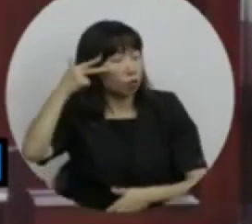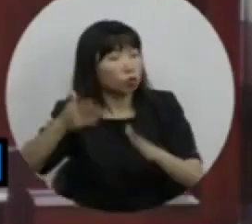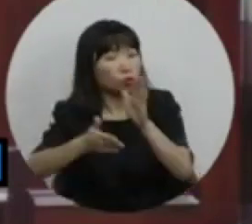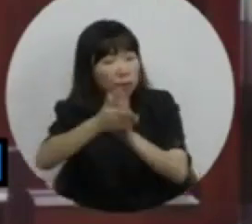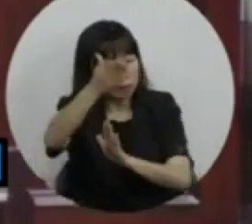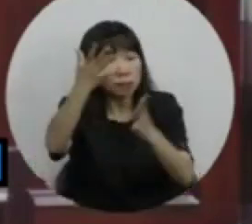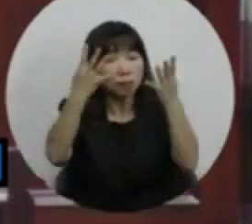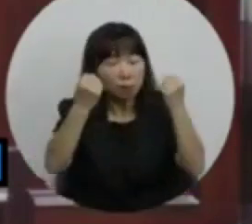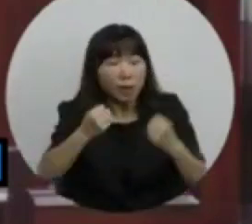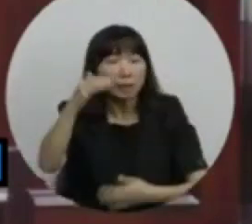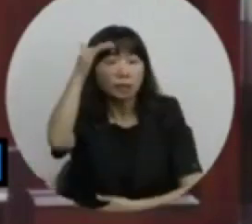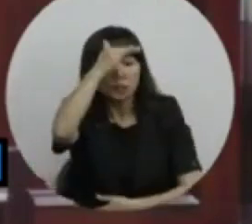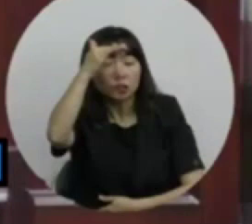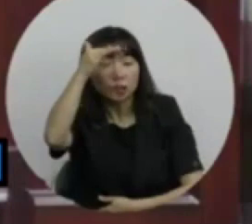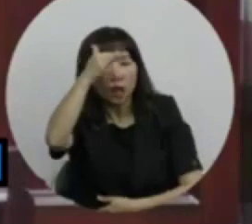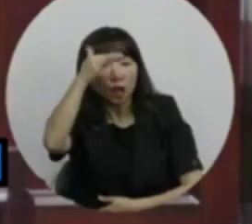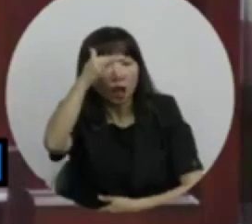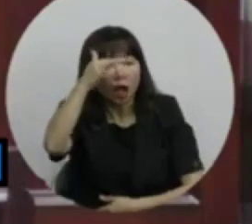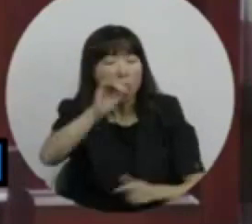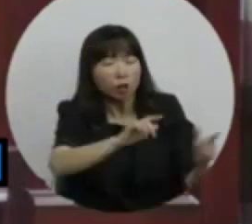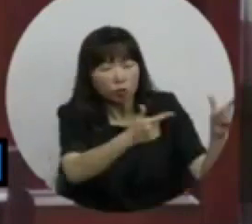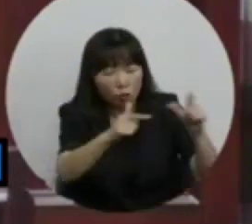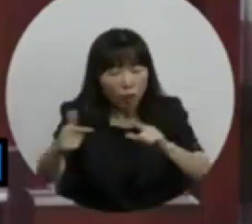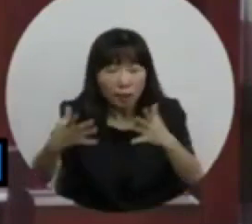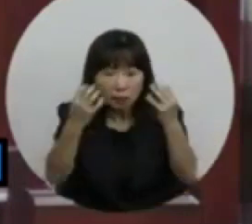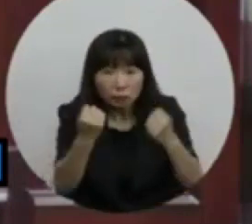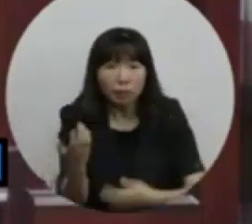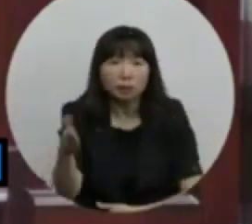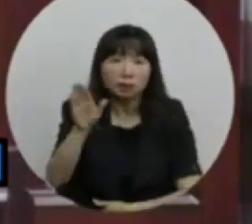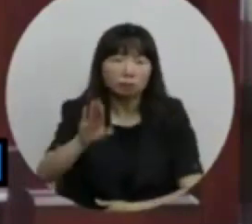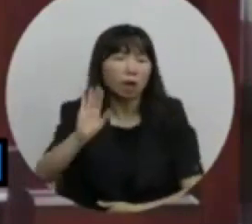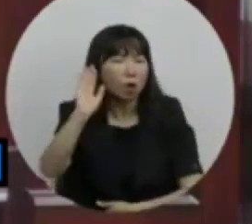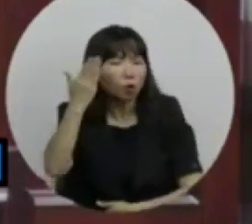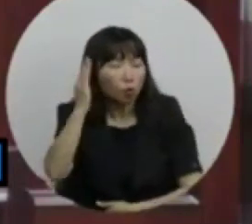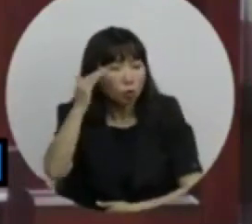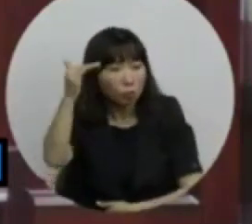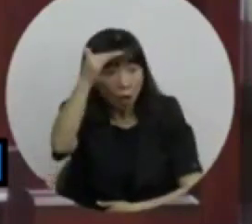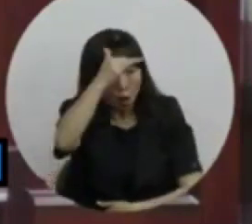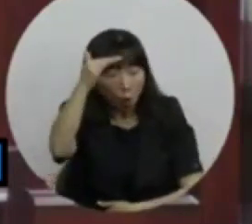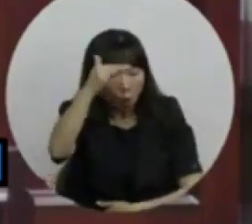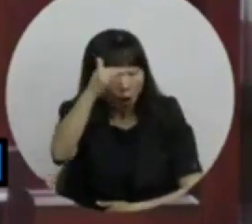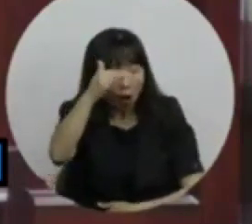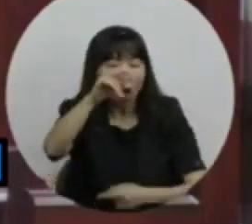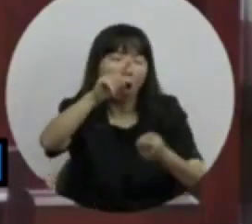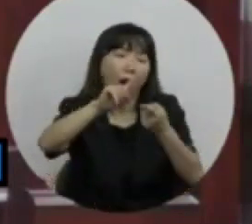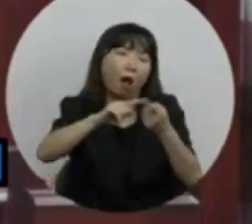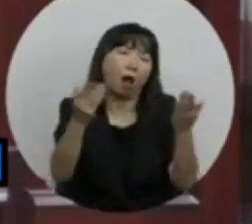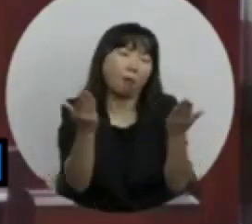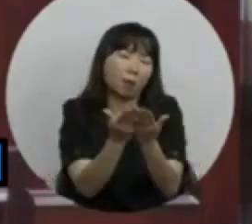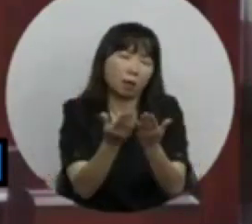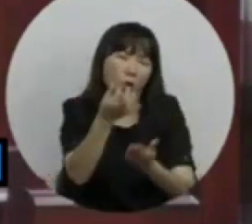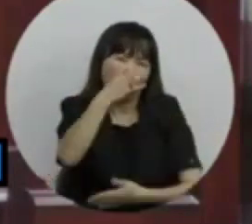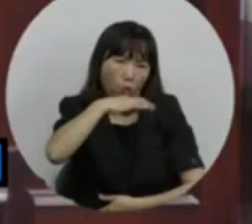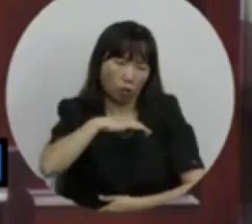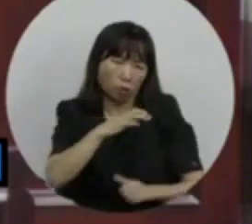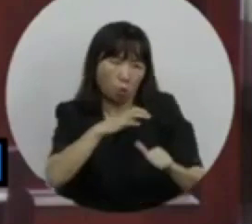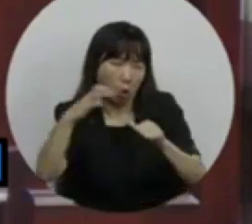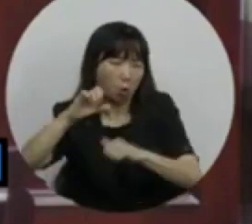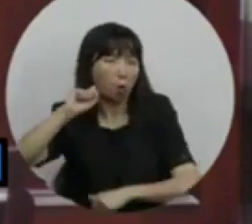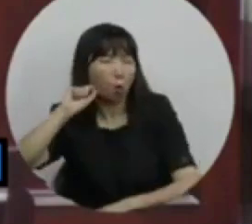많은 관광 자원을 보유하고 있지만 최근 관광 트렌드에 맞게 이를 효과적으로 활용하지